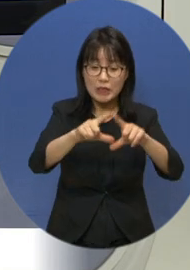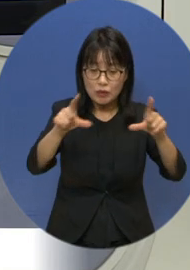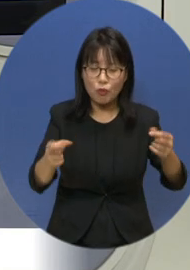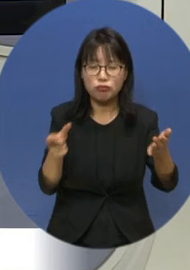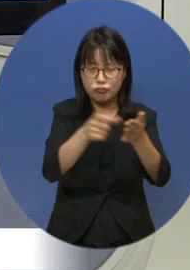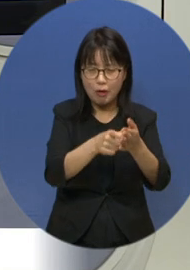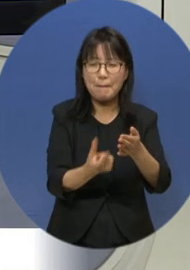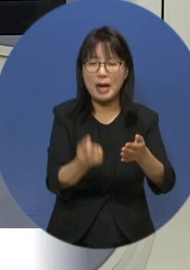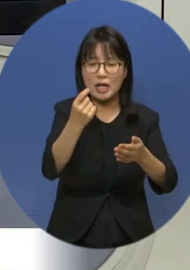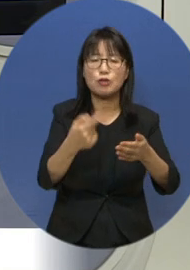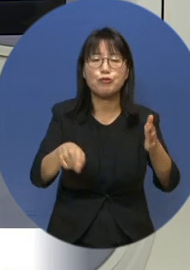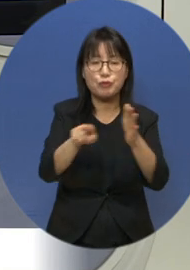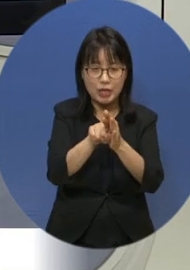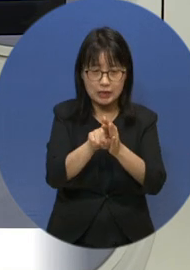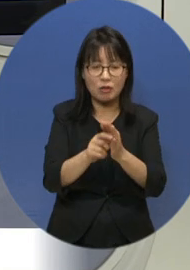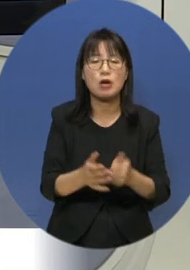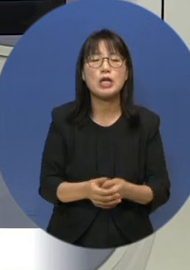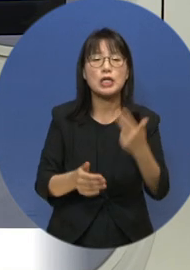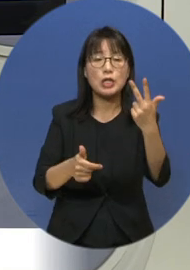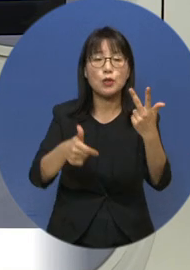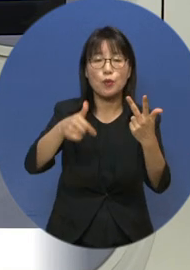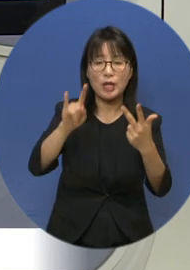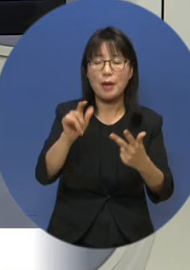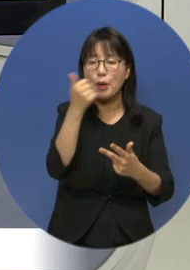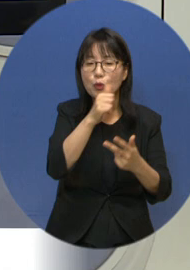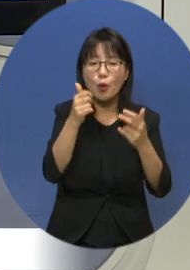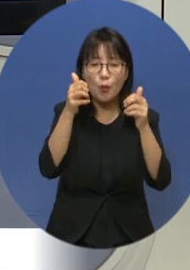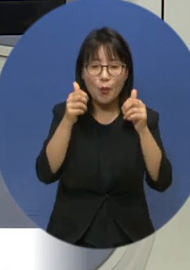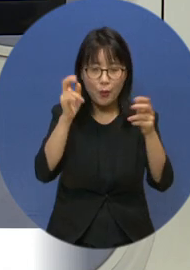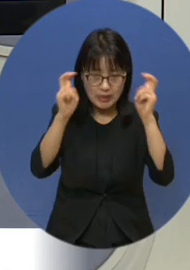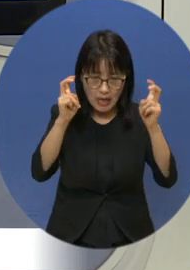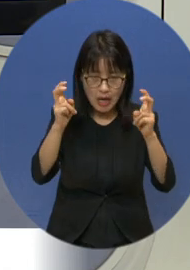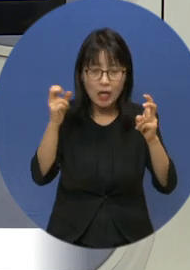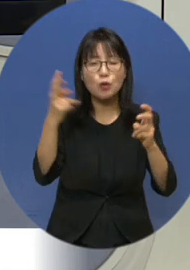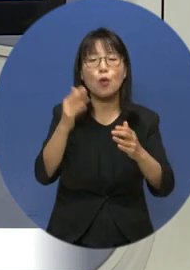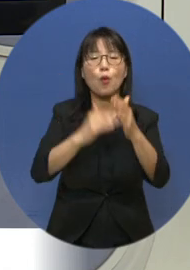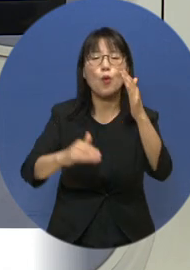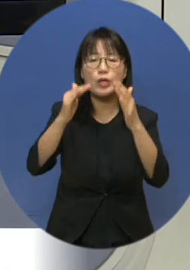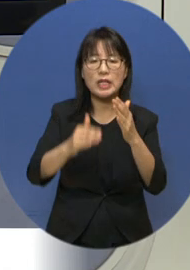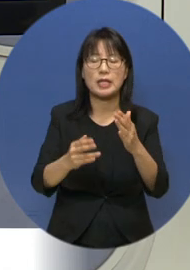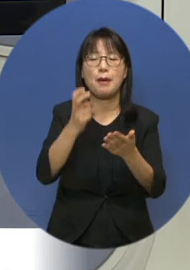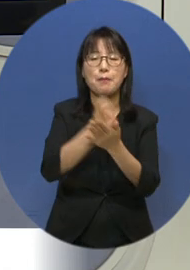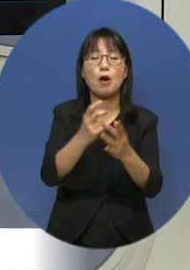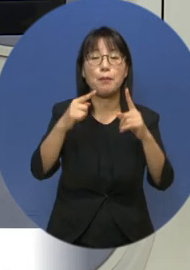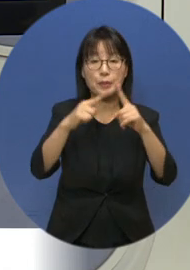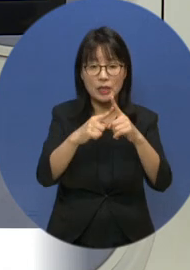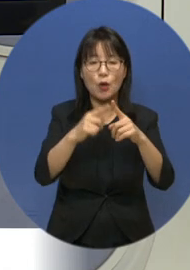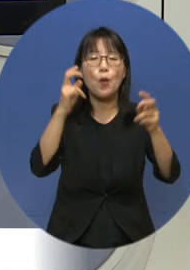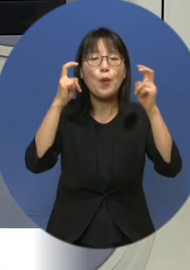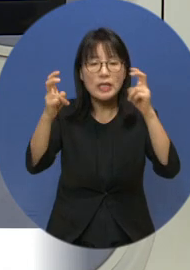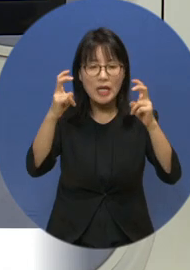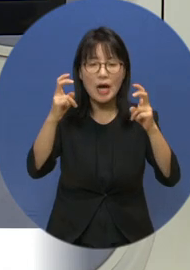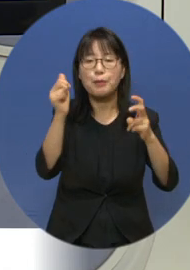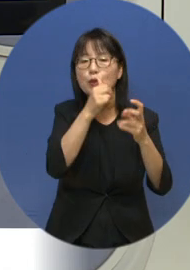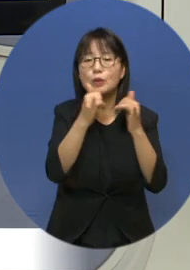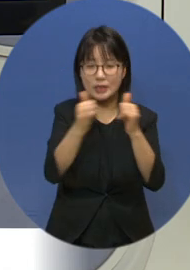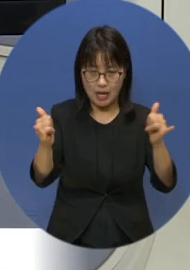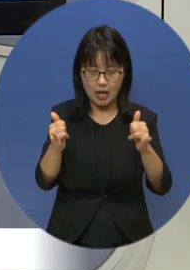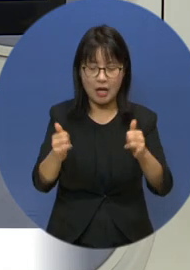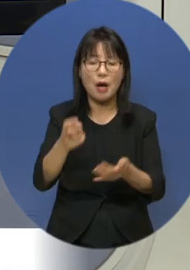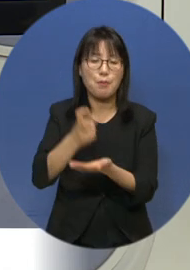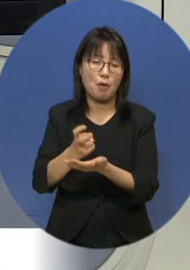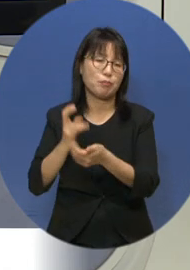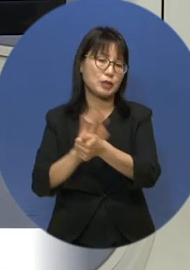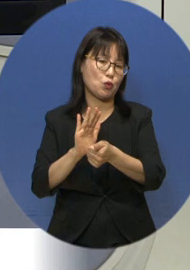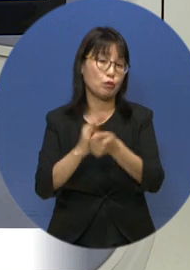복지부는 7개 로펌과 로펌의 설립한 공립 법인 소속 변호사들과 함께 법률 절차를 지원할